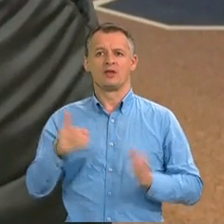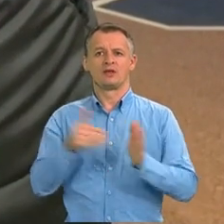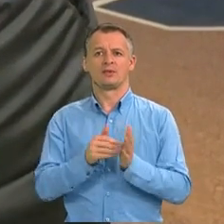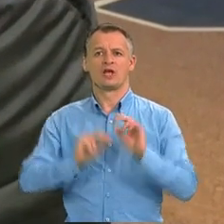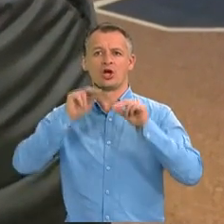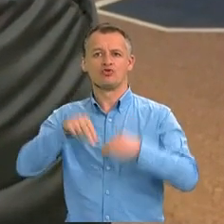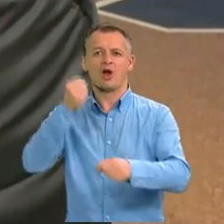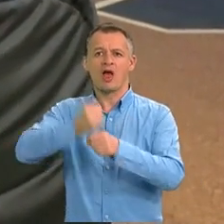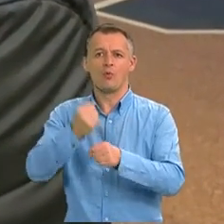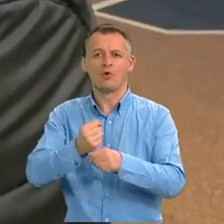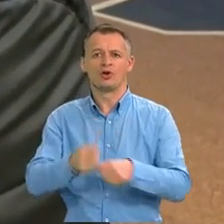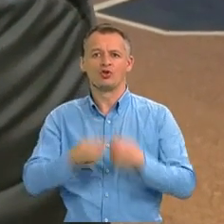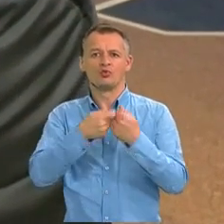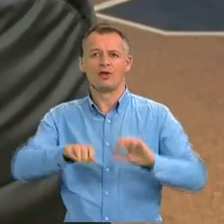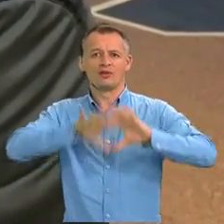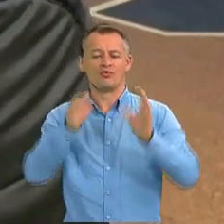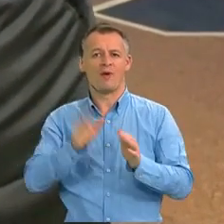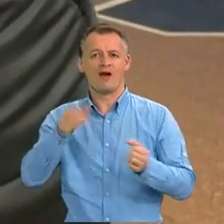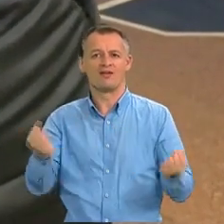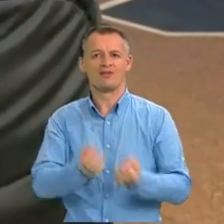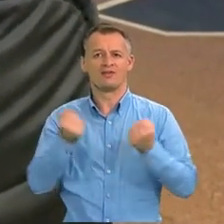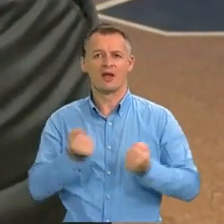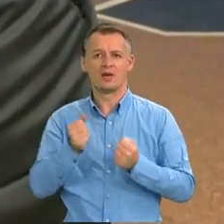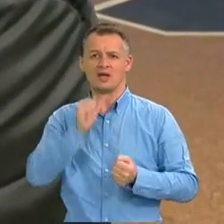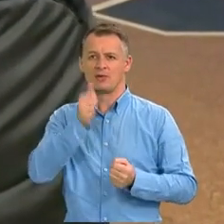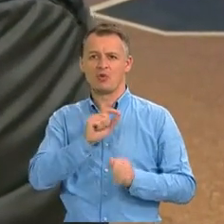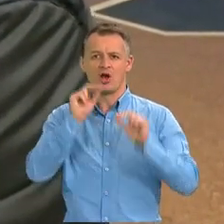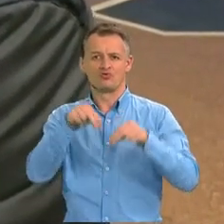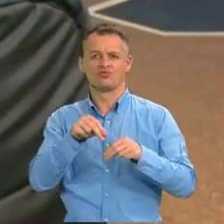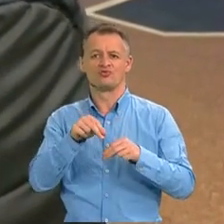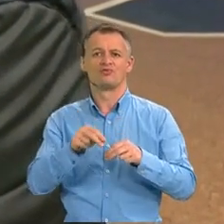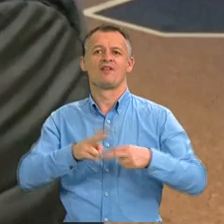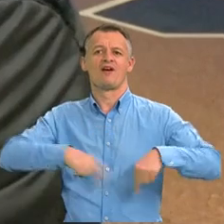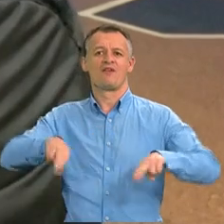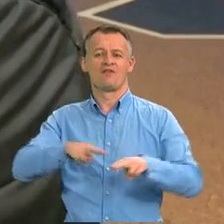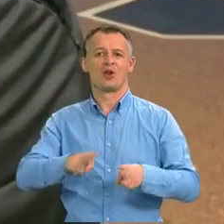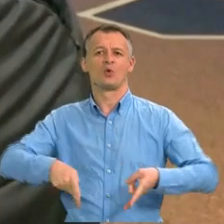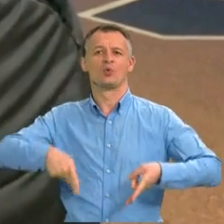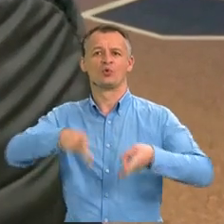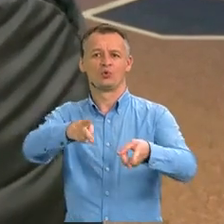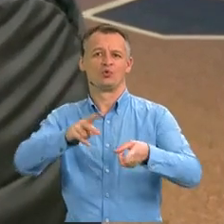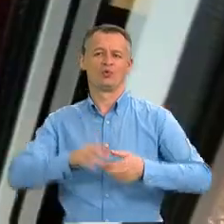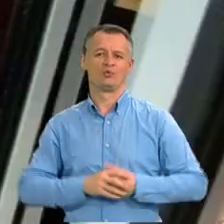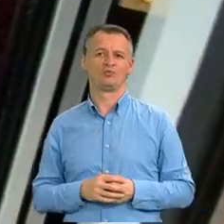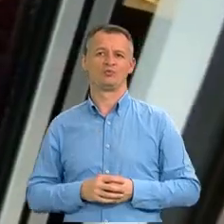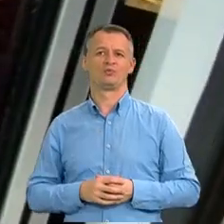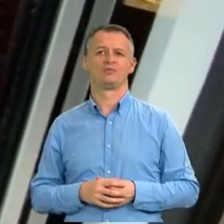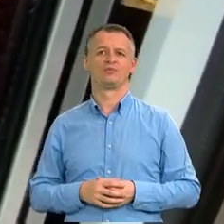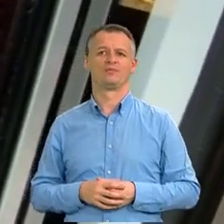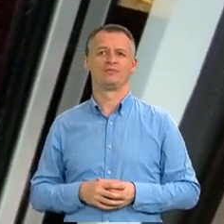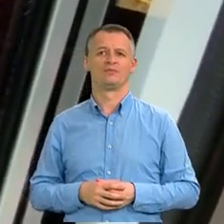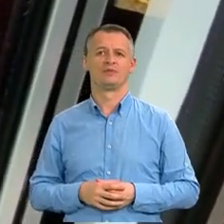Людям надо і на роботу добиратися, і додому добиратися, і кожному по своїм ділам. Ну, бачите, так. І